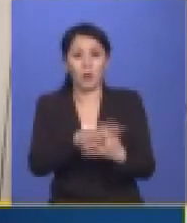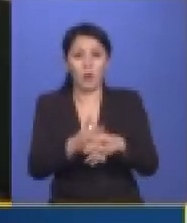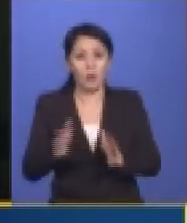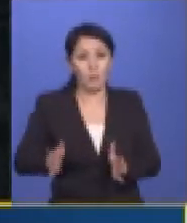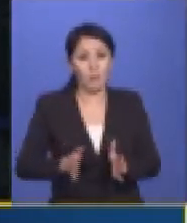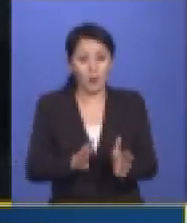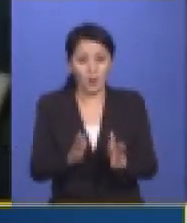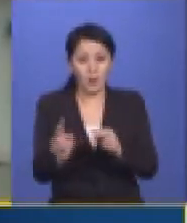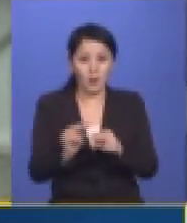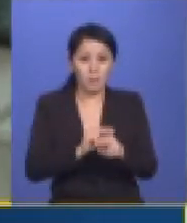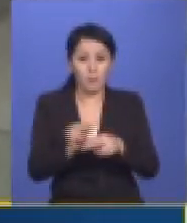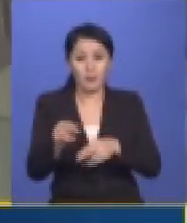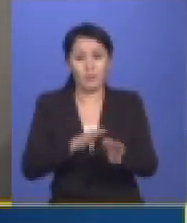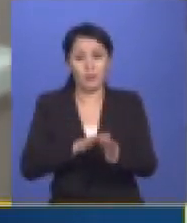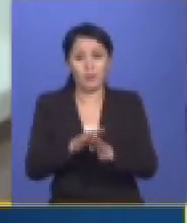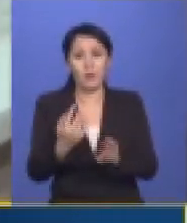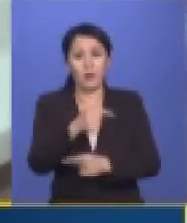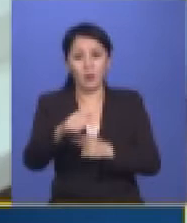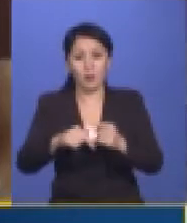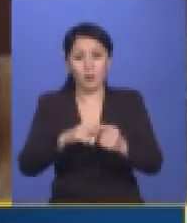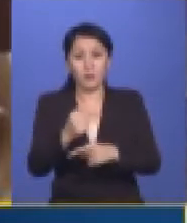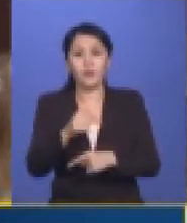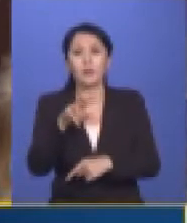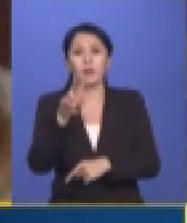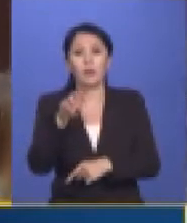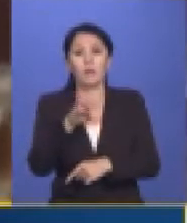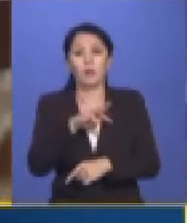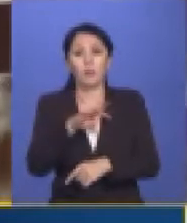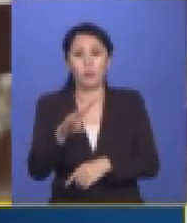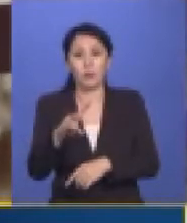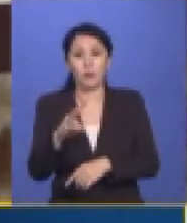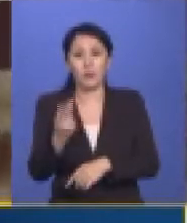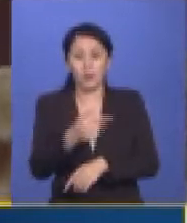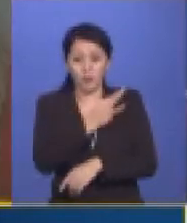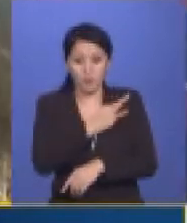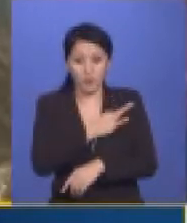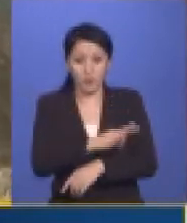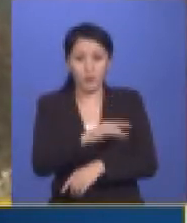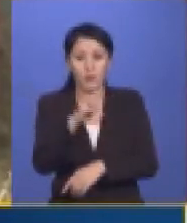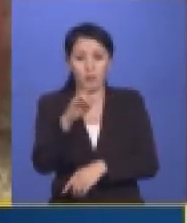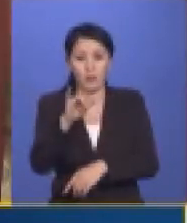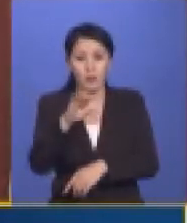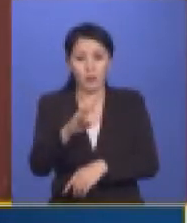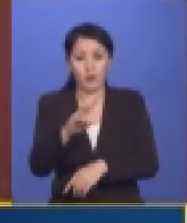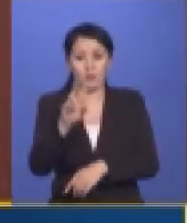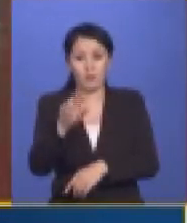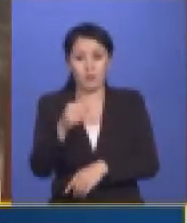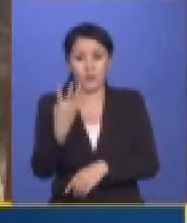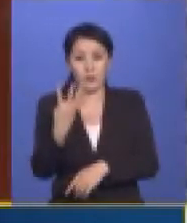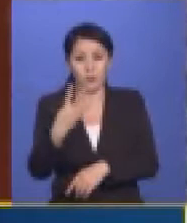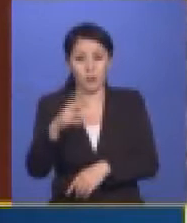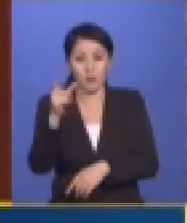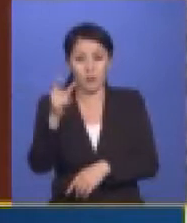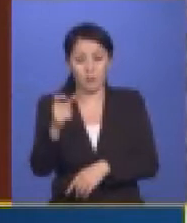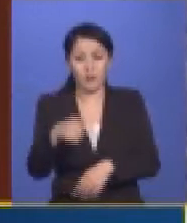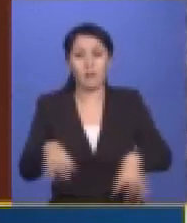ауылында бұл жұмыстарды атқаруға кәсіпкер жылда 200 миллион теңгедей қаржы бөледі. Қазіргі таңда дайындық ауылында 240 адам тұрады.